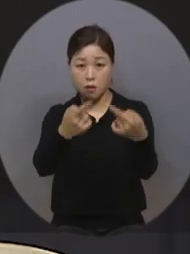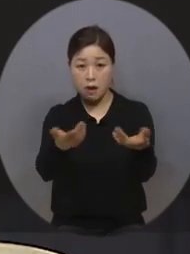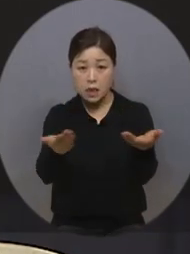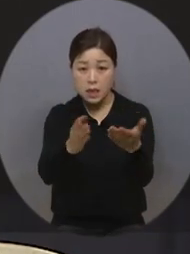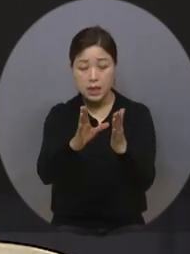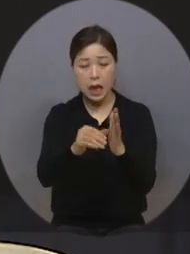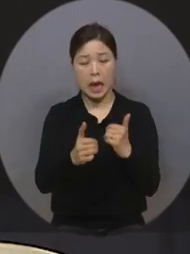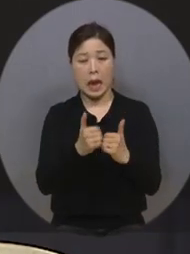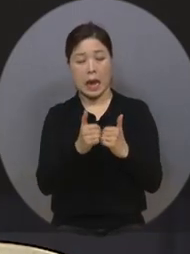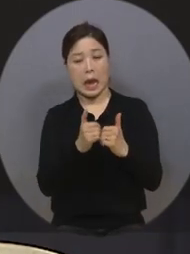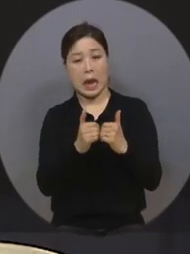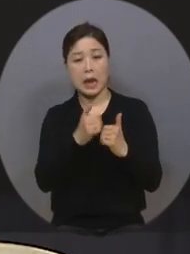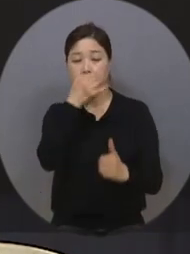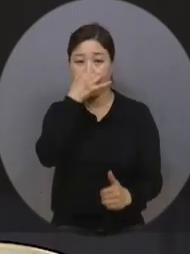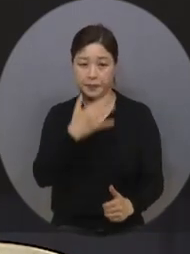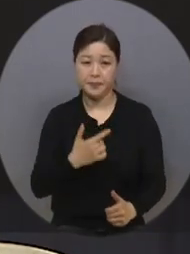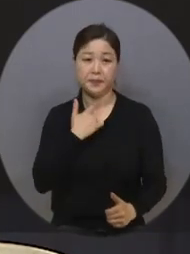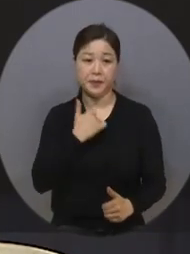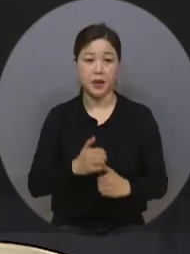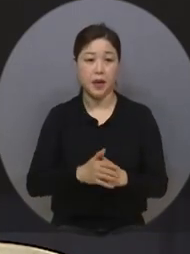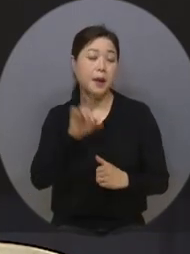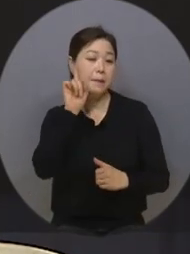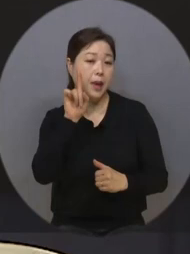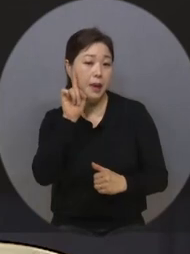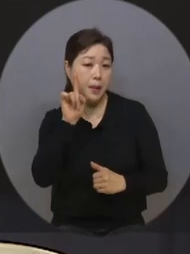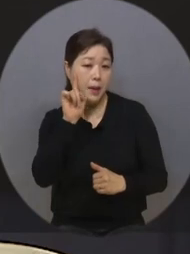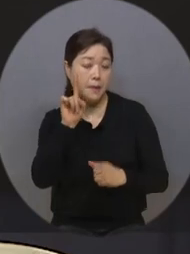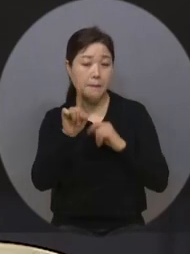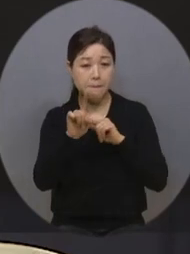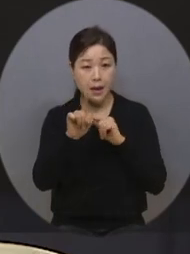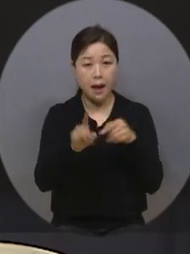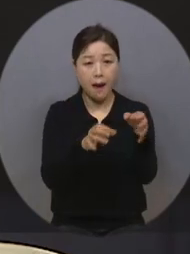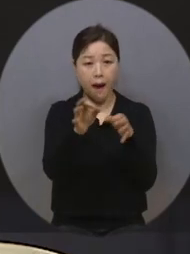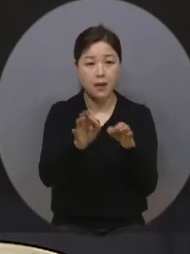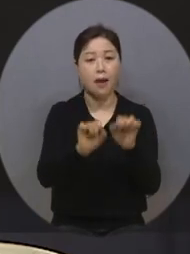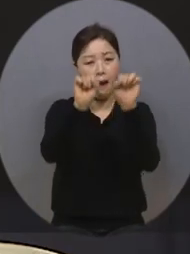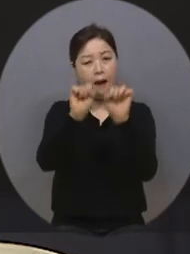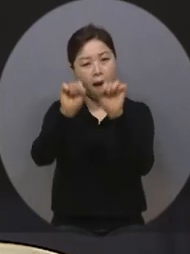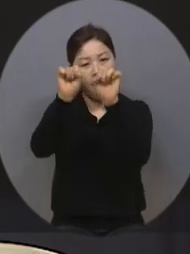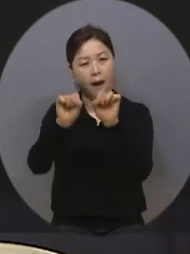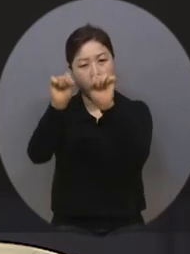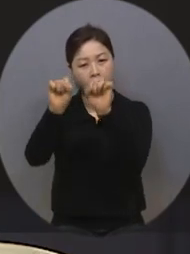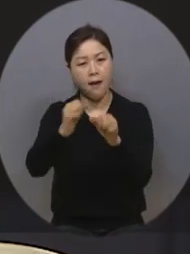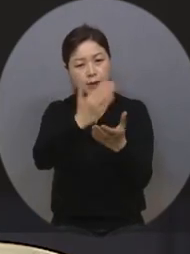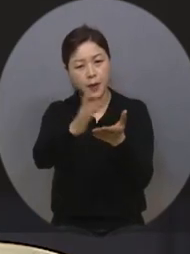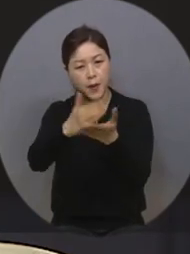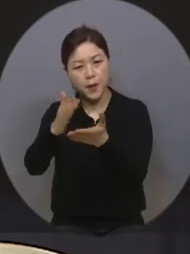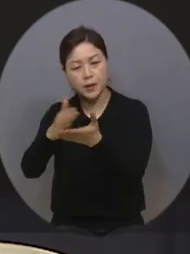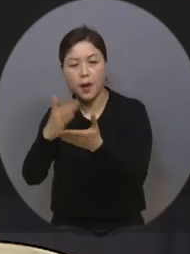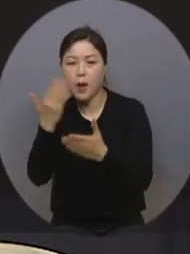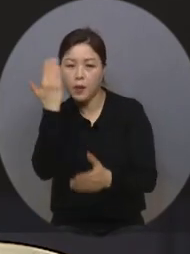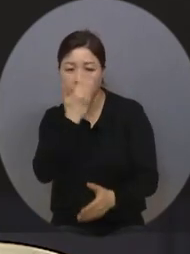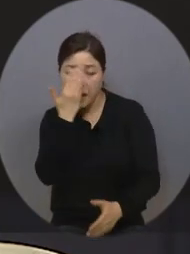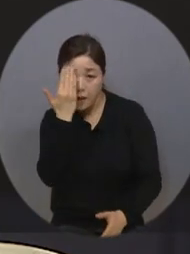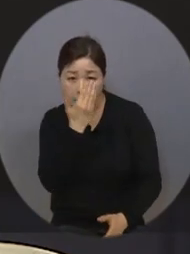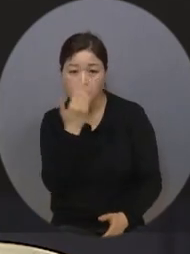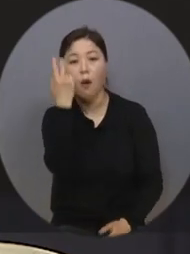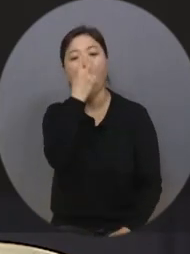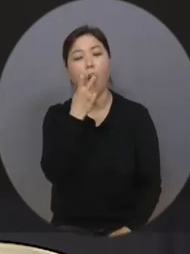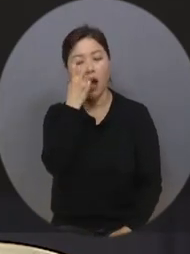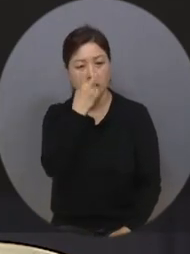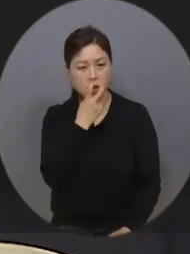많이 낯설고 힘들었습니다. 매일 매장 청소하고 깨끗하게 관리를 쉽지